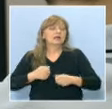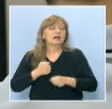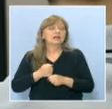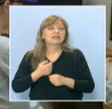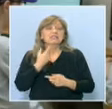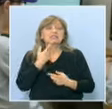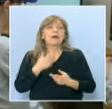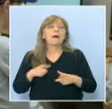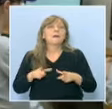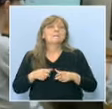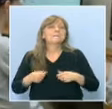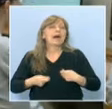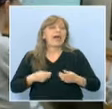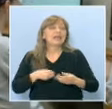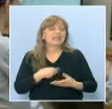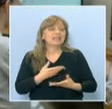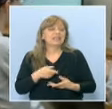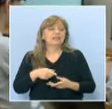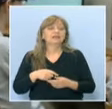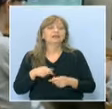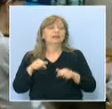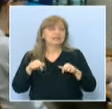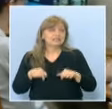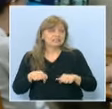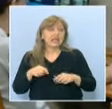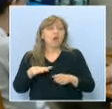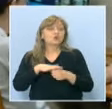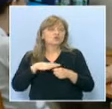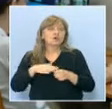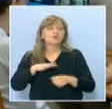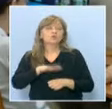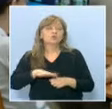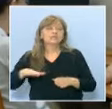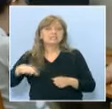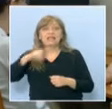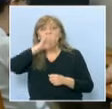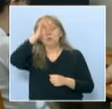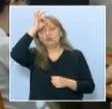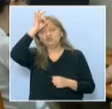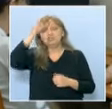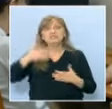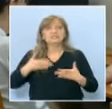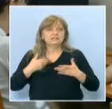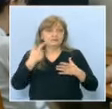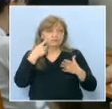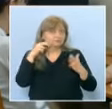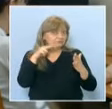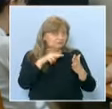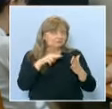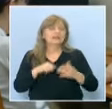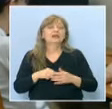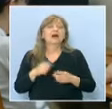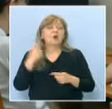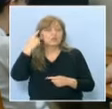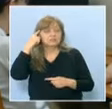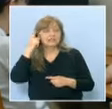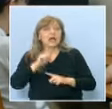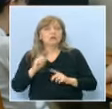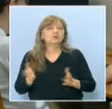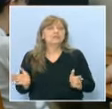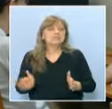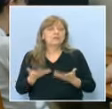маркетинга и дизайна. Основният ни фокус в момента са децата и учениците, тъй като осъзнахме, че ако не започнем от